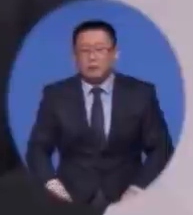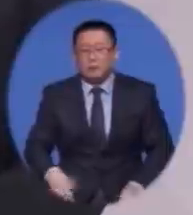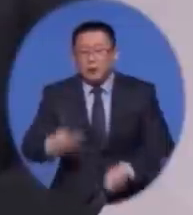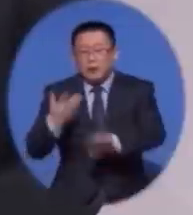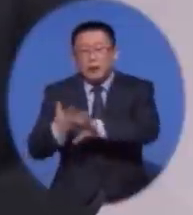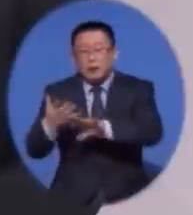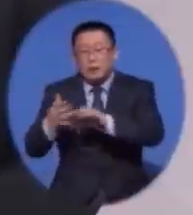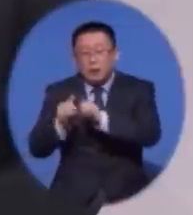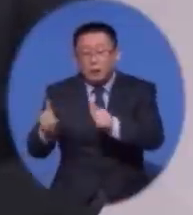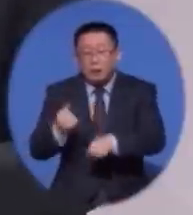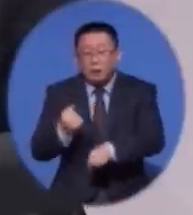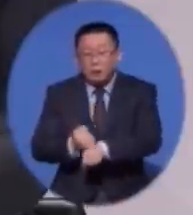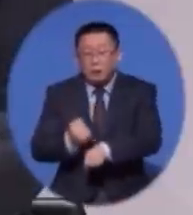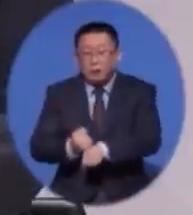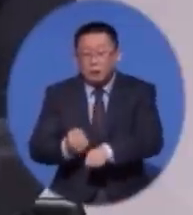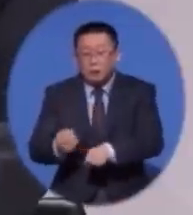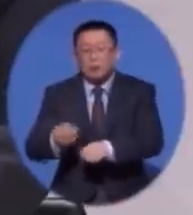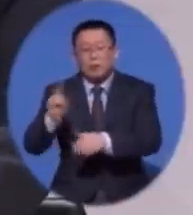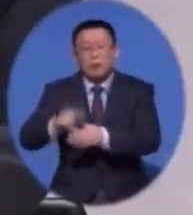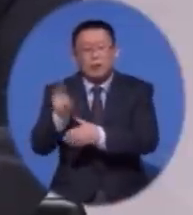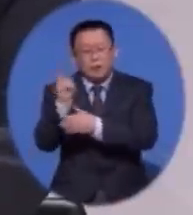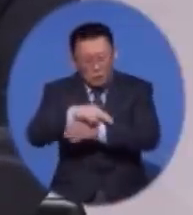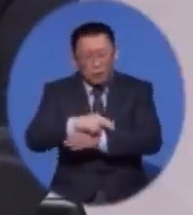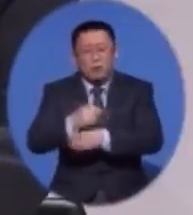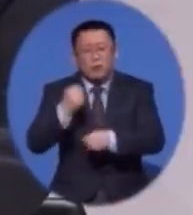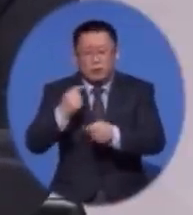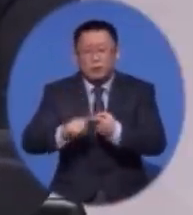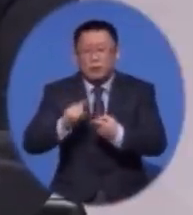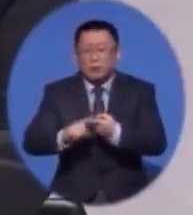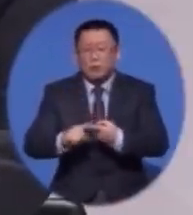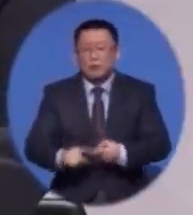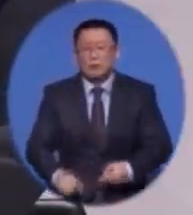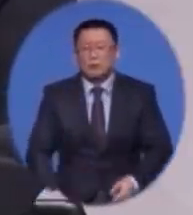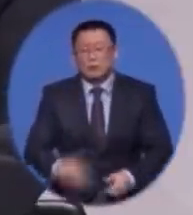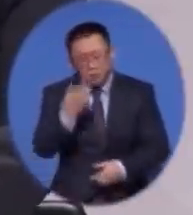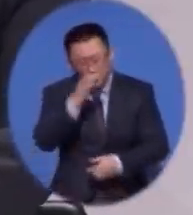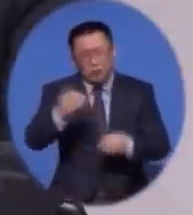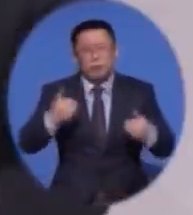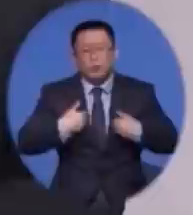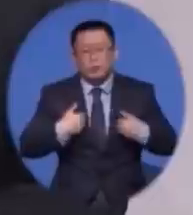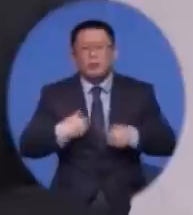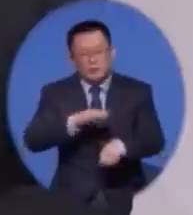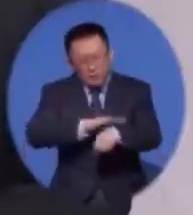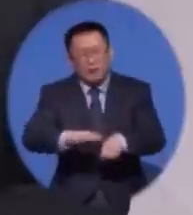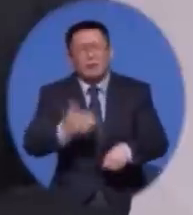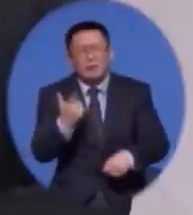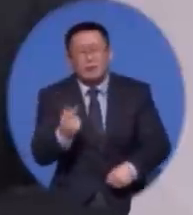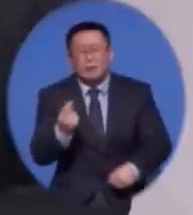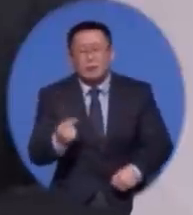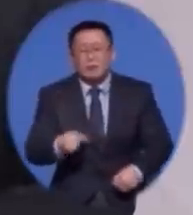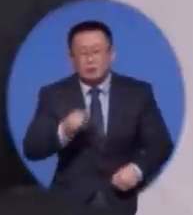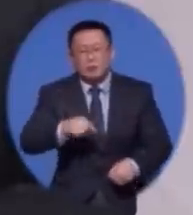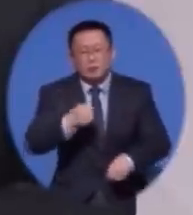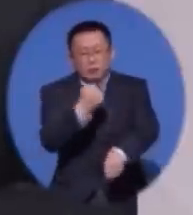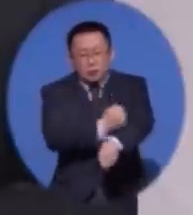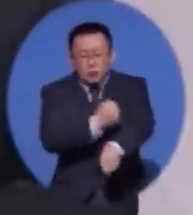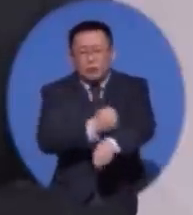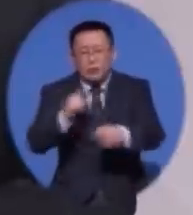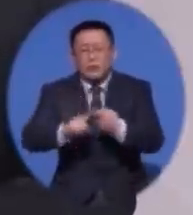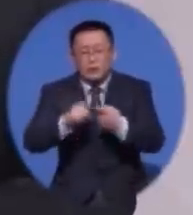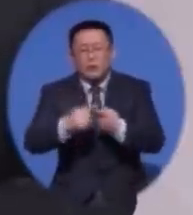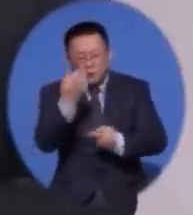이렇게 한 것도 네, 좀 인정도 하고 잘 또 얼마나 하셨습니다. 좋습니까? 잘 하셨고요. 네. 그리고 그런 공로 부분들